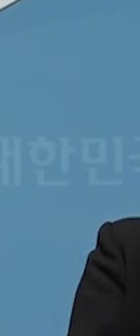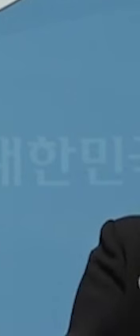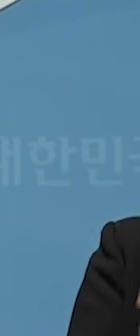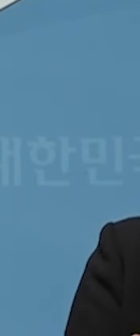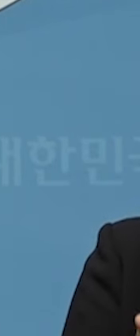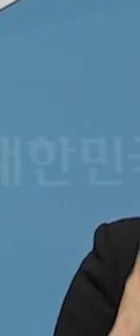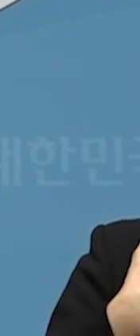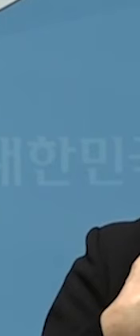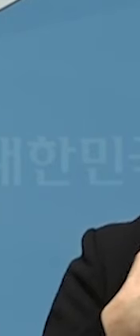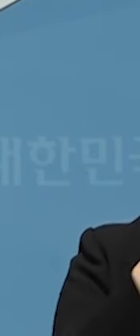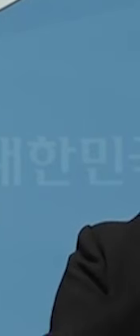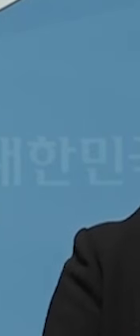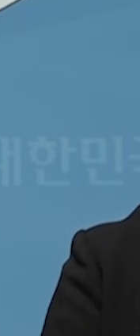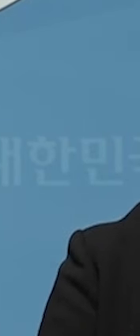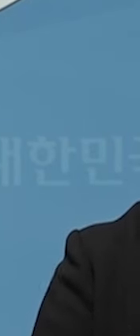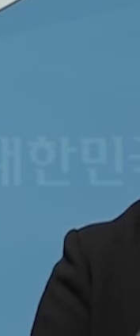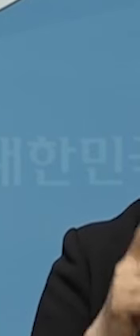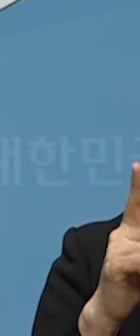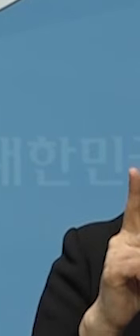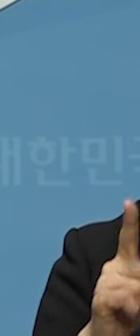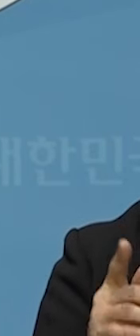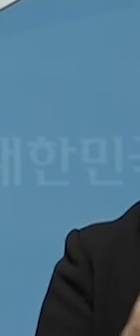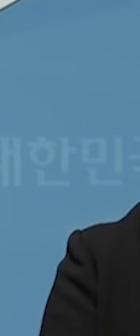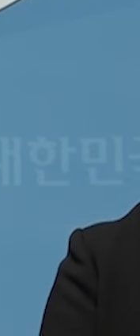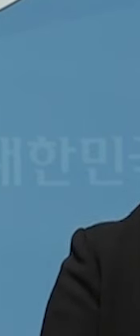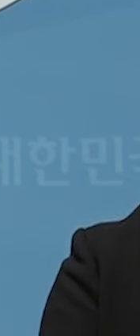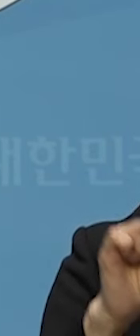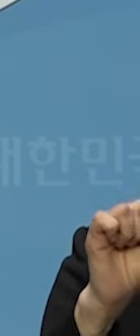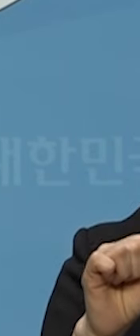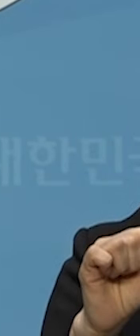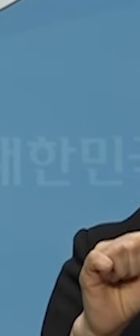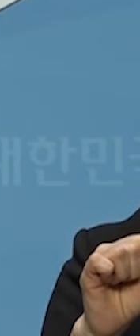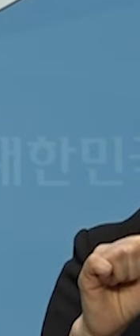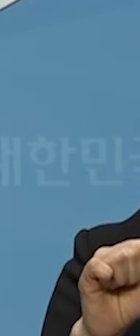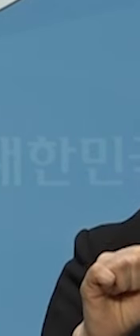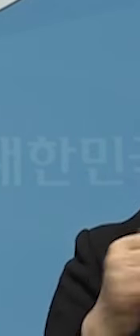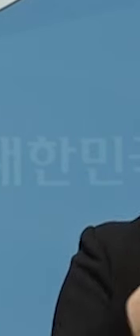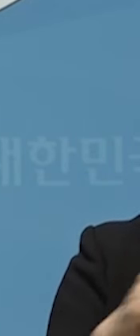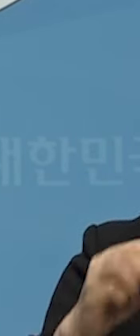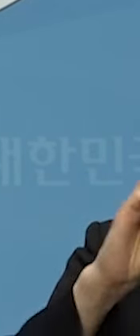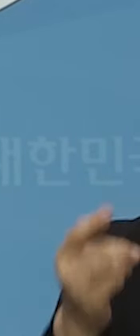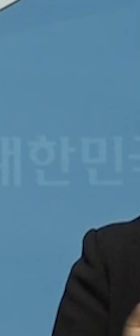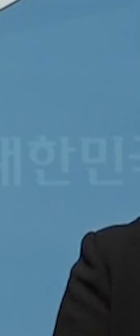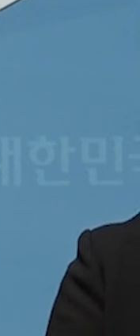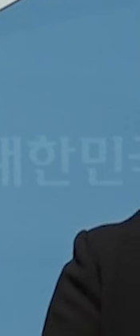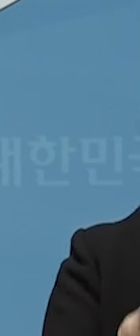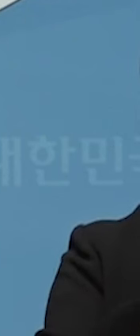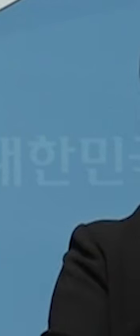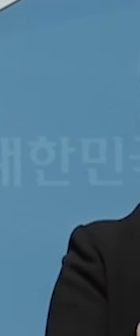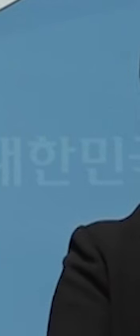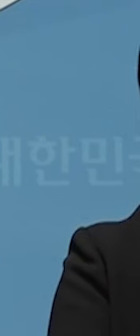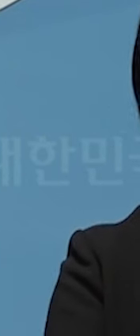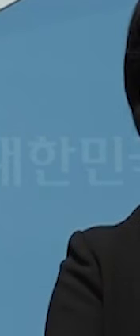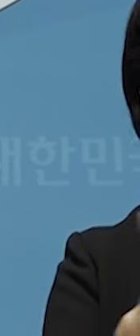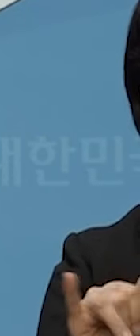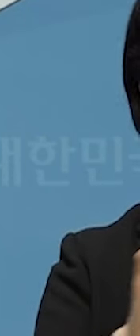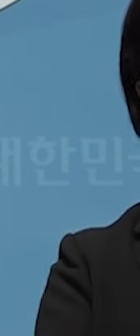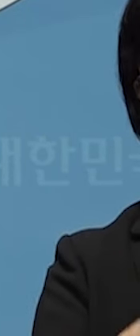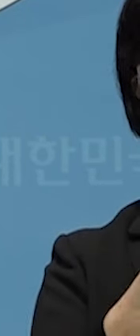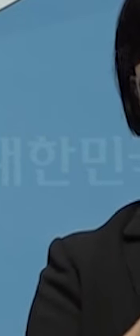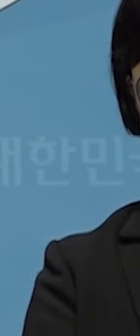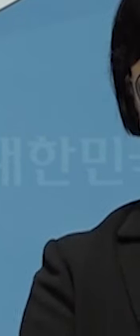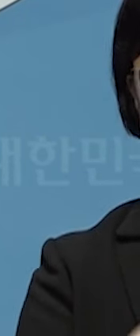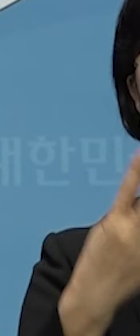있을 수 있겠지만 K리그를 대상으로 하는 스포츠 토토의 경우 평균 1인당 참여 금액은